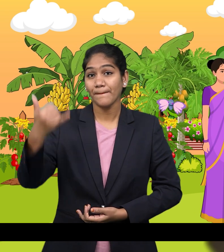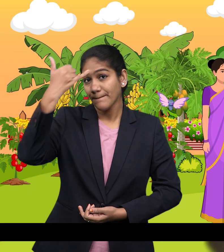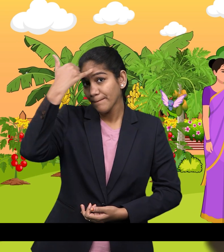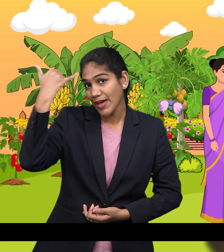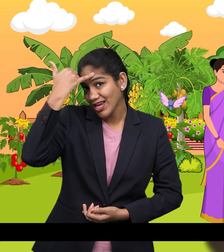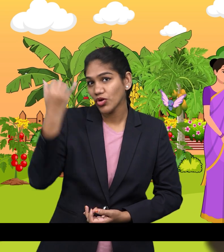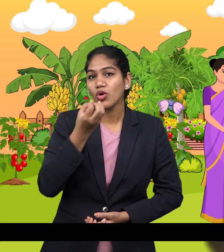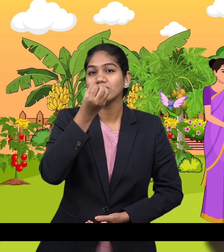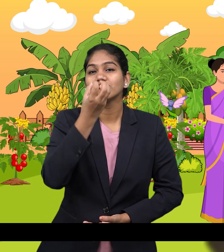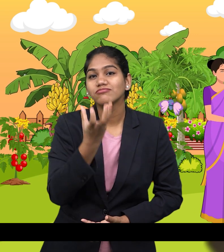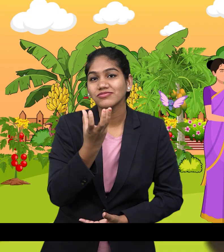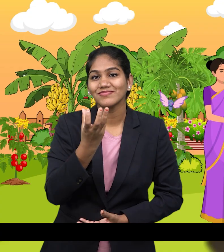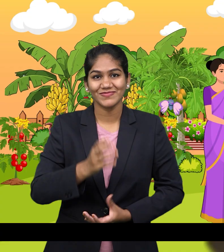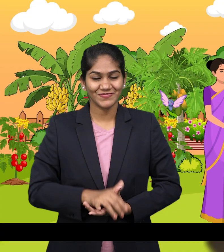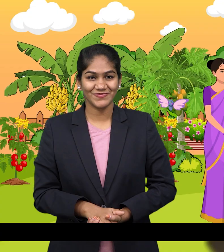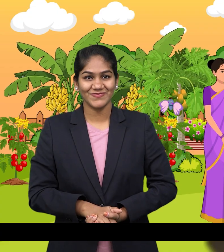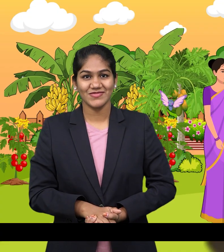गुड़हल,